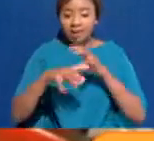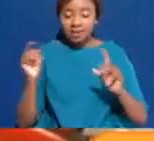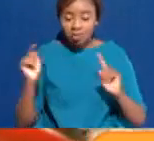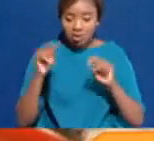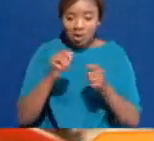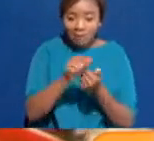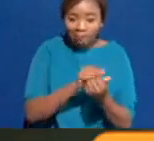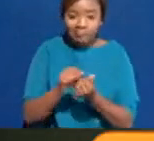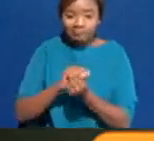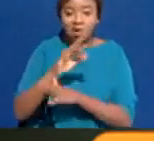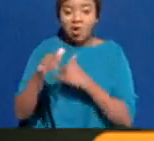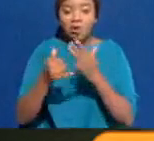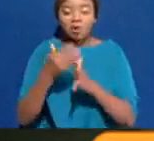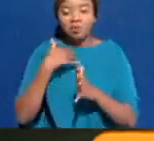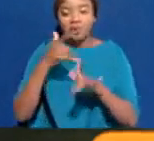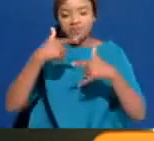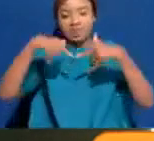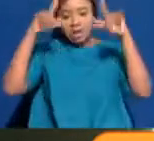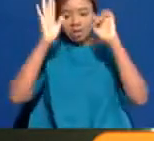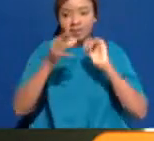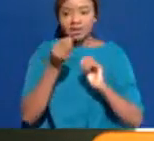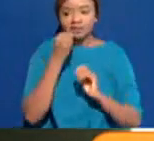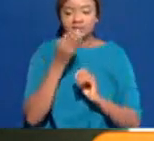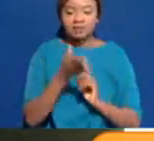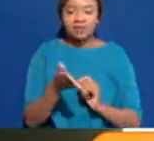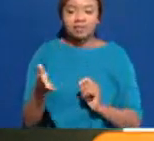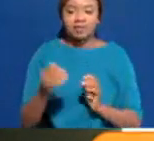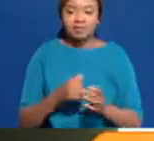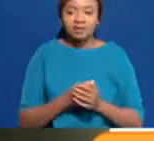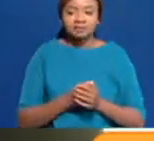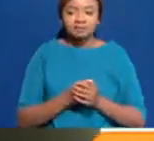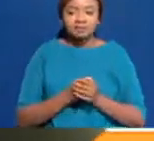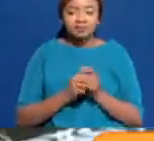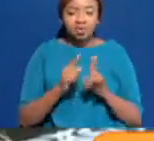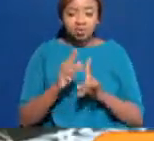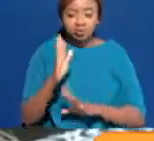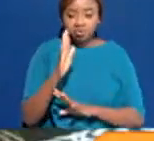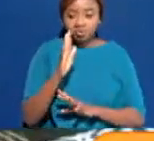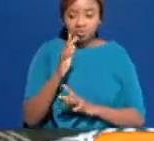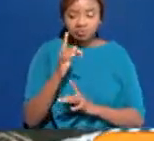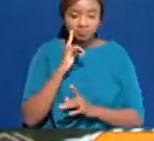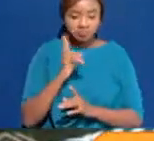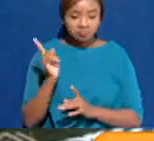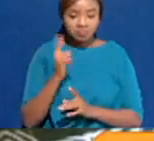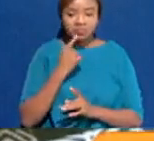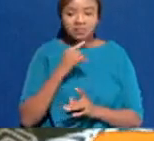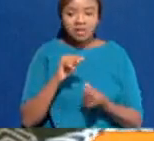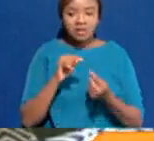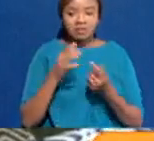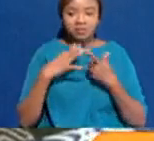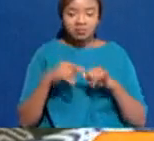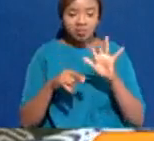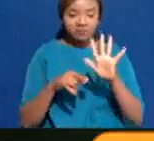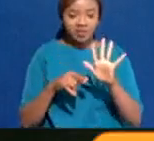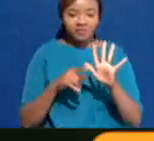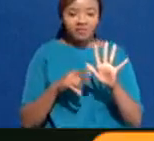ng'ombe. Afisa msimamizi wa hospitali hii ndogo ya Archers Post amekiri kuwapokea majeruhi watano na